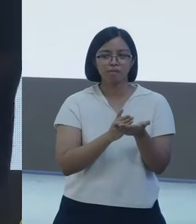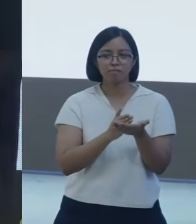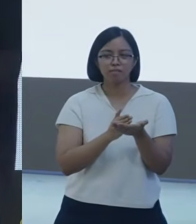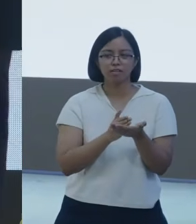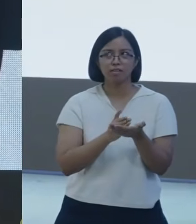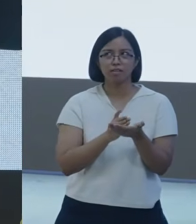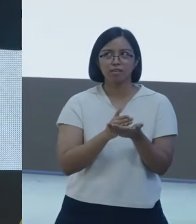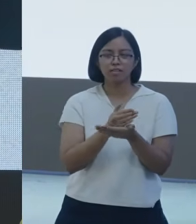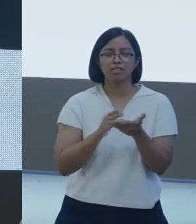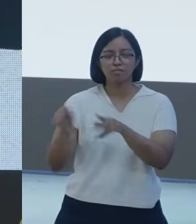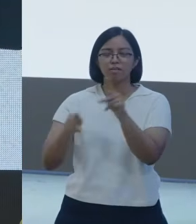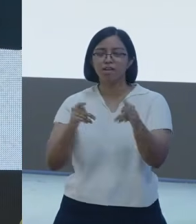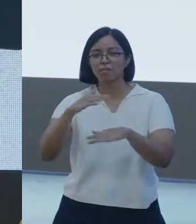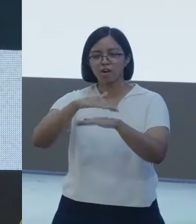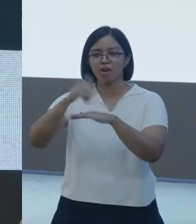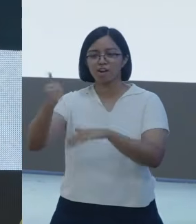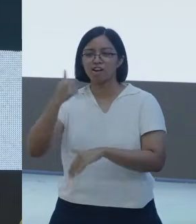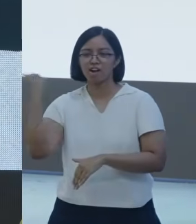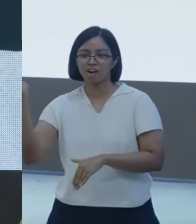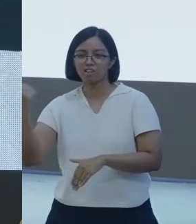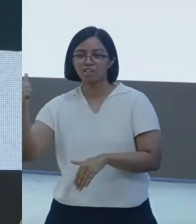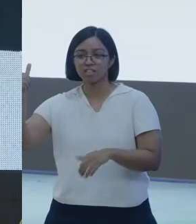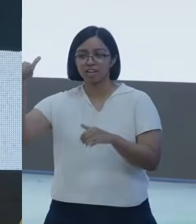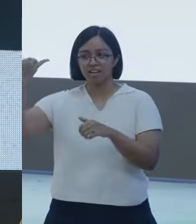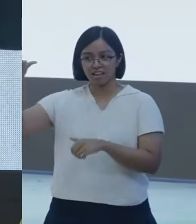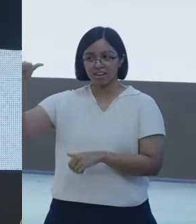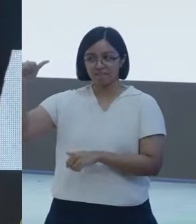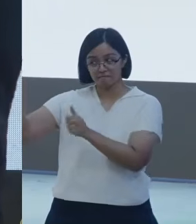ang sarili nila na apostle.